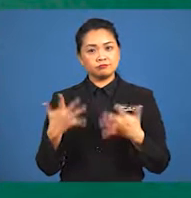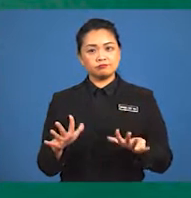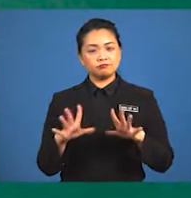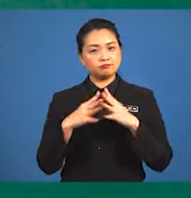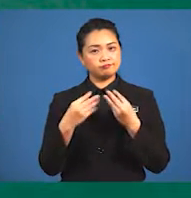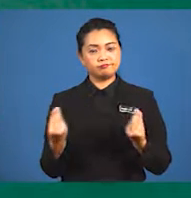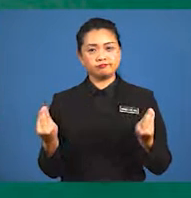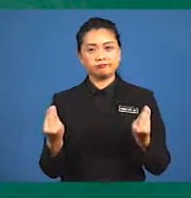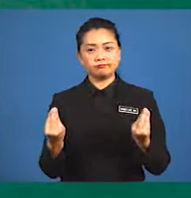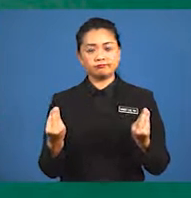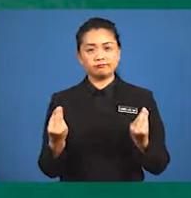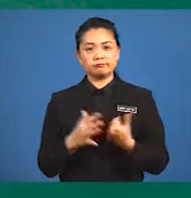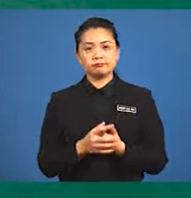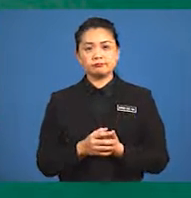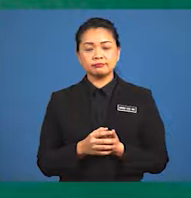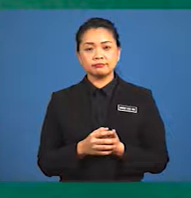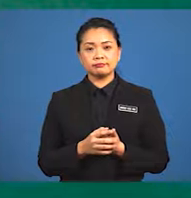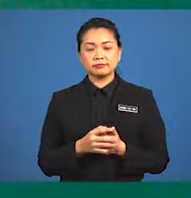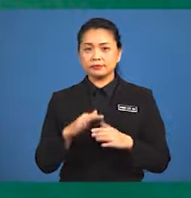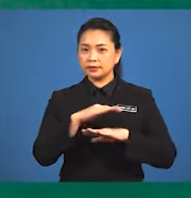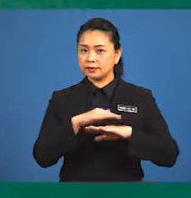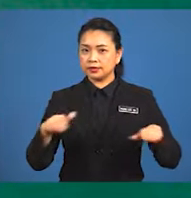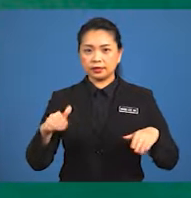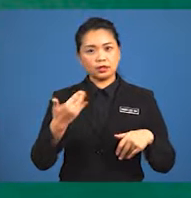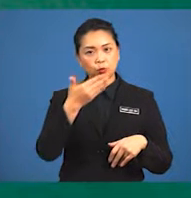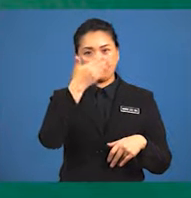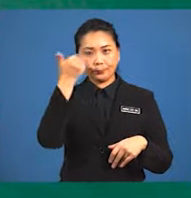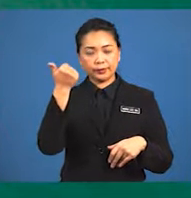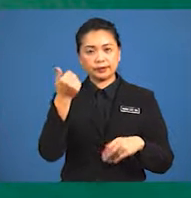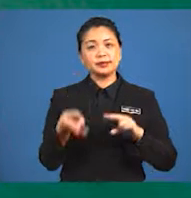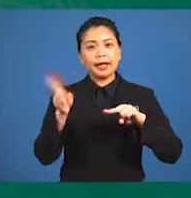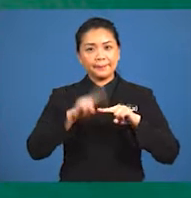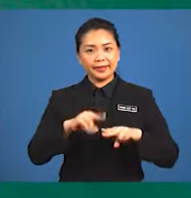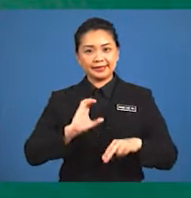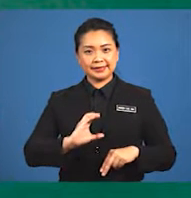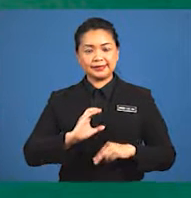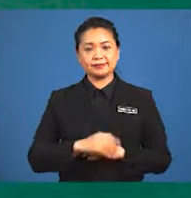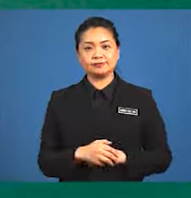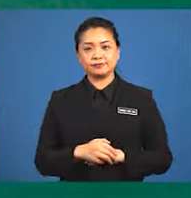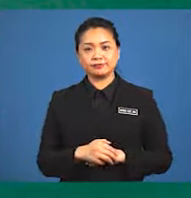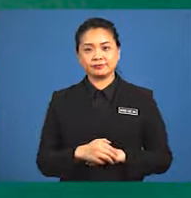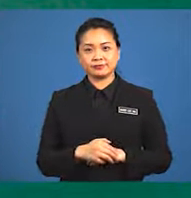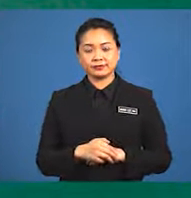Setelah selesai, yang akhir sekali, jangan lupa tambah C.